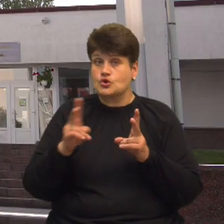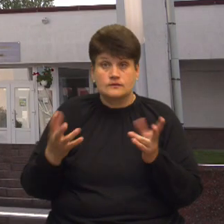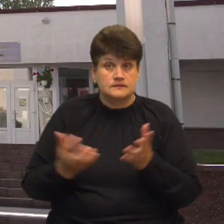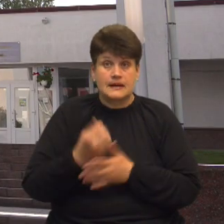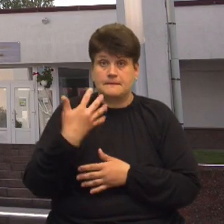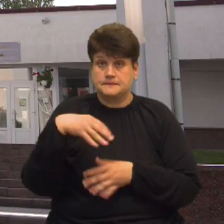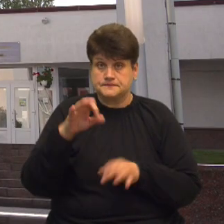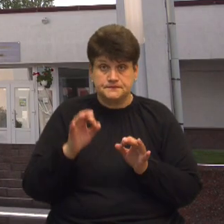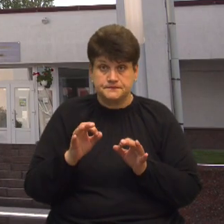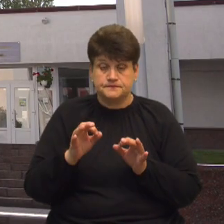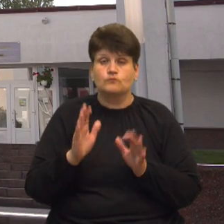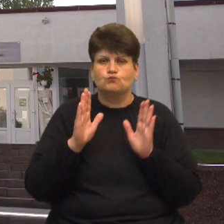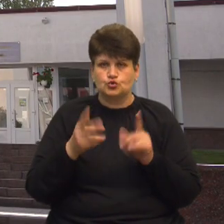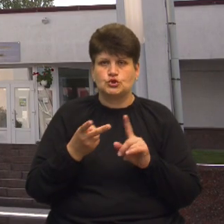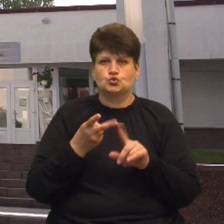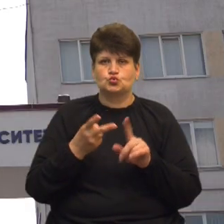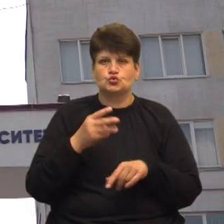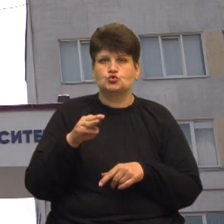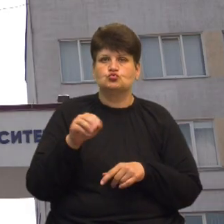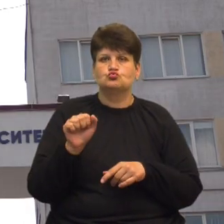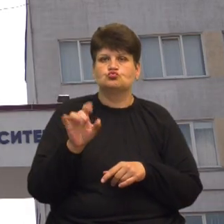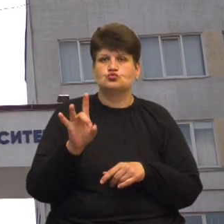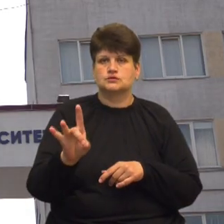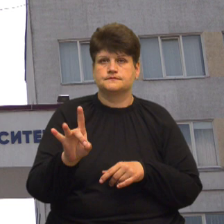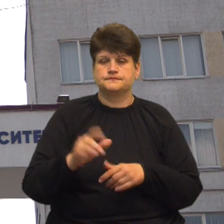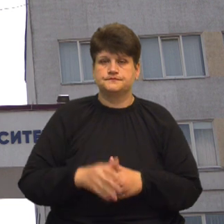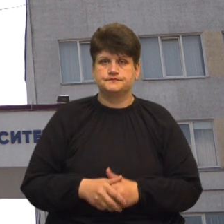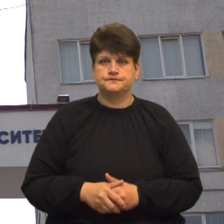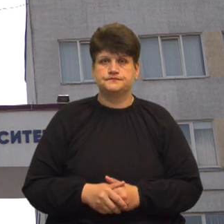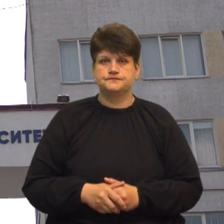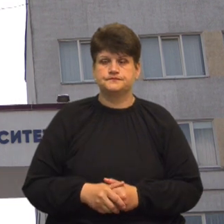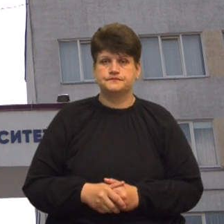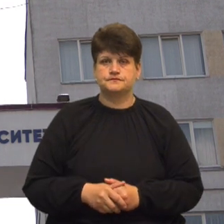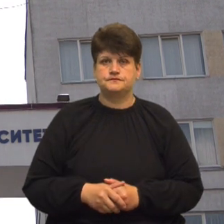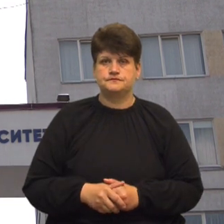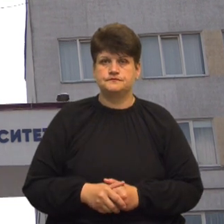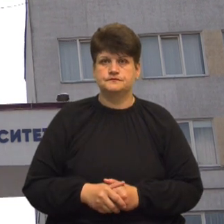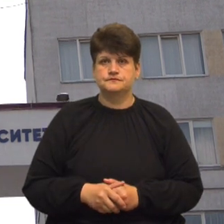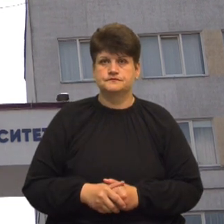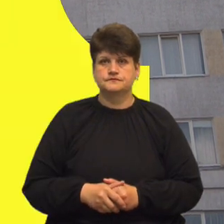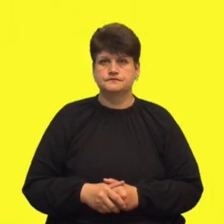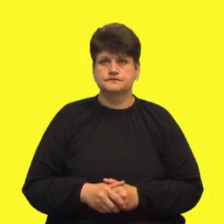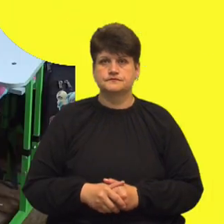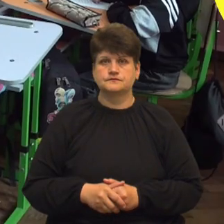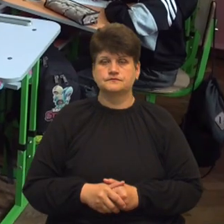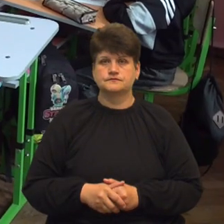кількості голосів, відбудеться другий тур. Богдана Савицька, Андрій Бодак, Суспільне новини, Тернопіль.